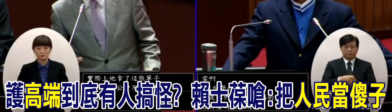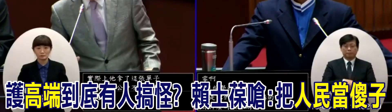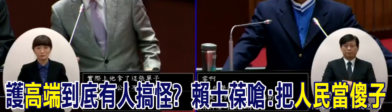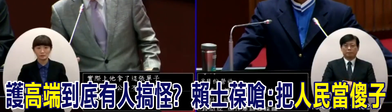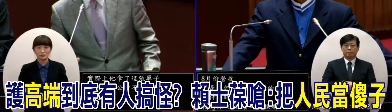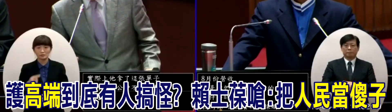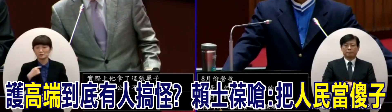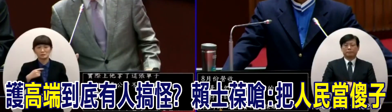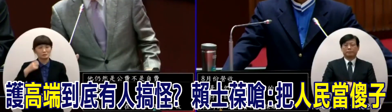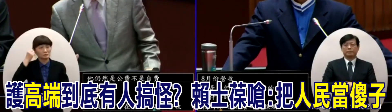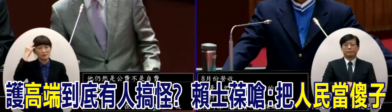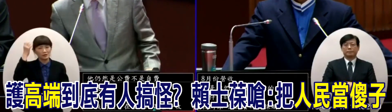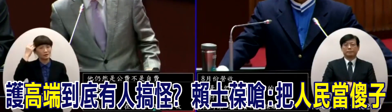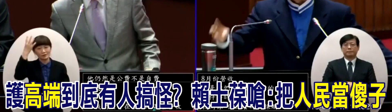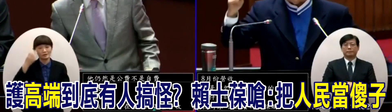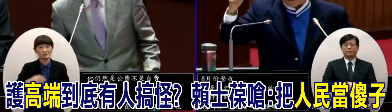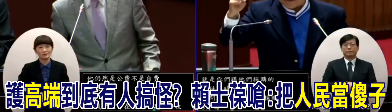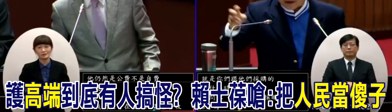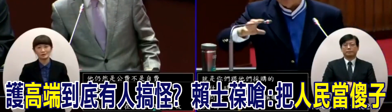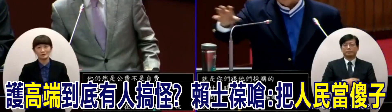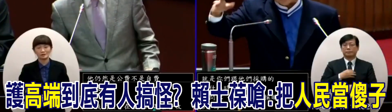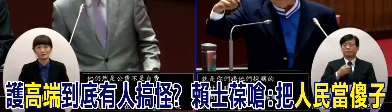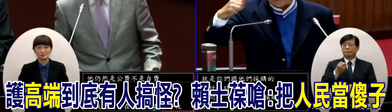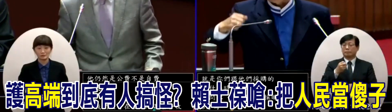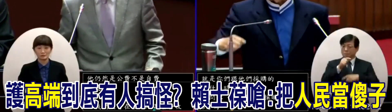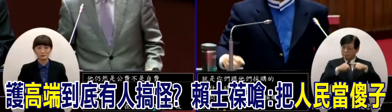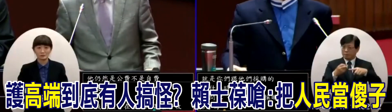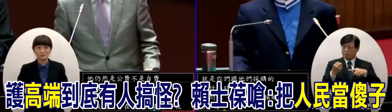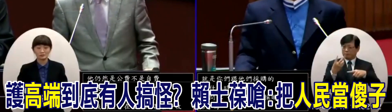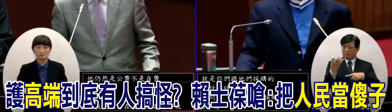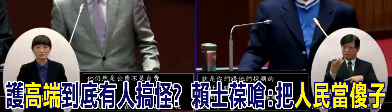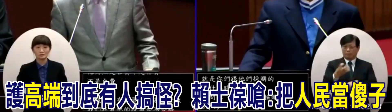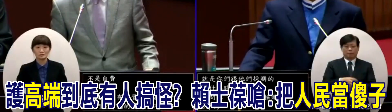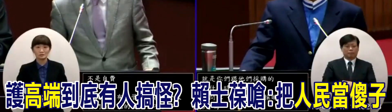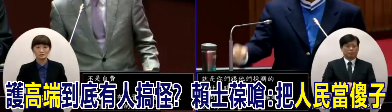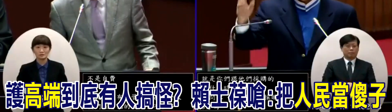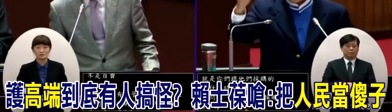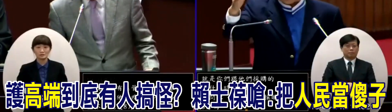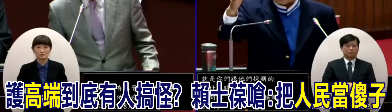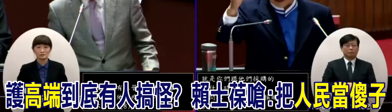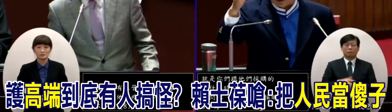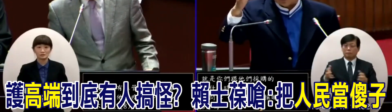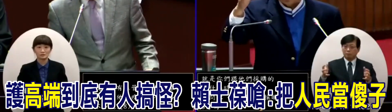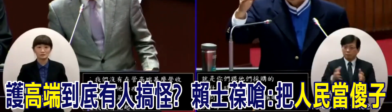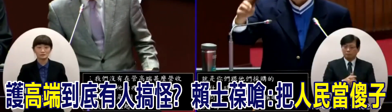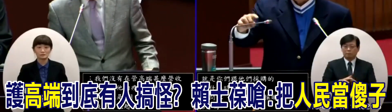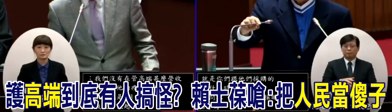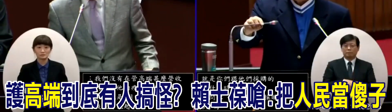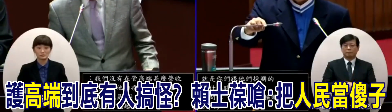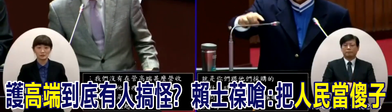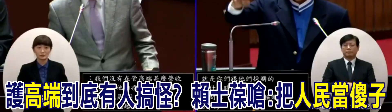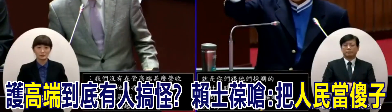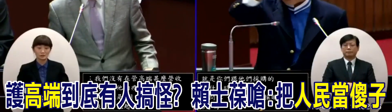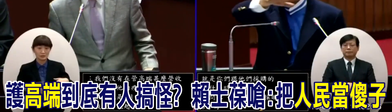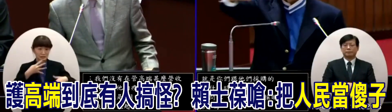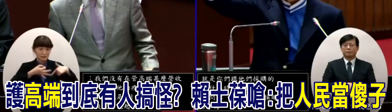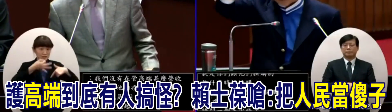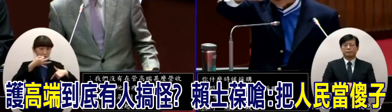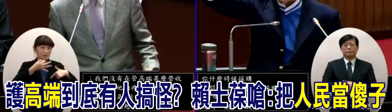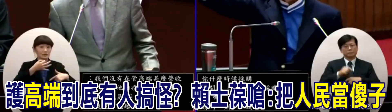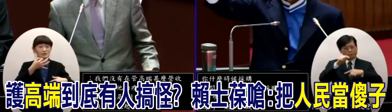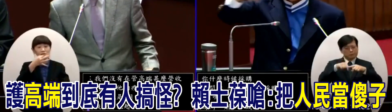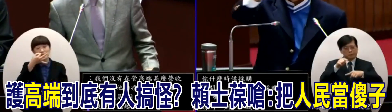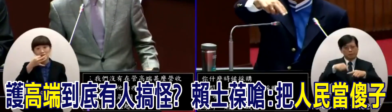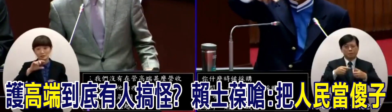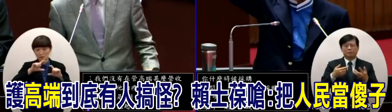这我没有记起来了。 200，平均240了，总共才 四家的价格没有差很